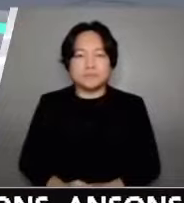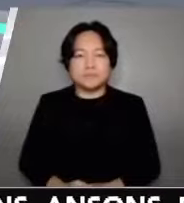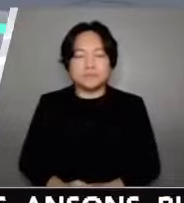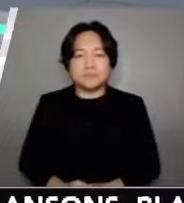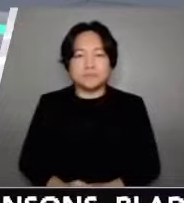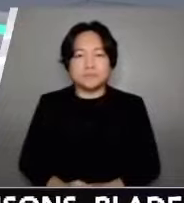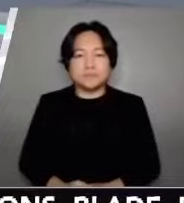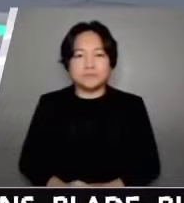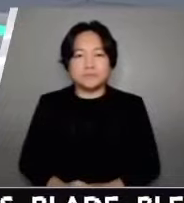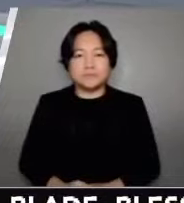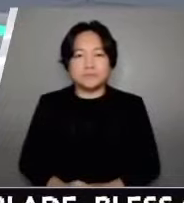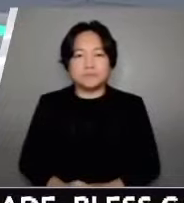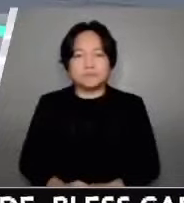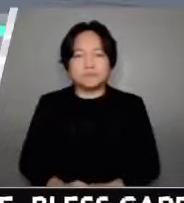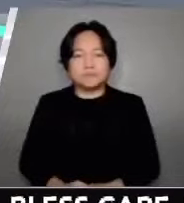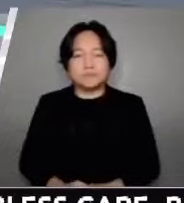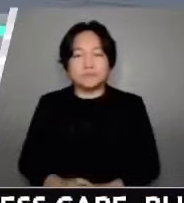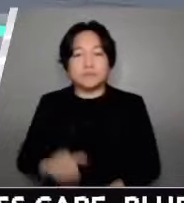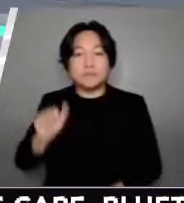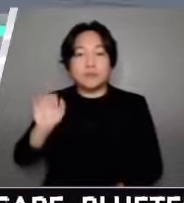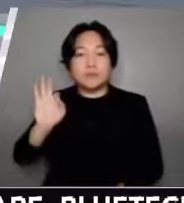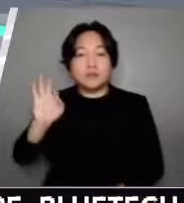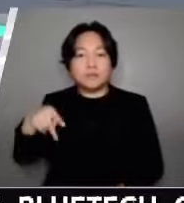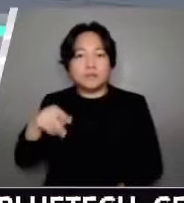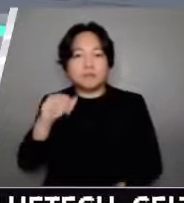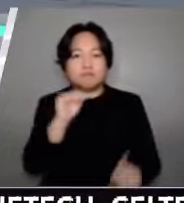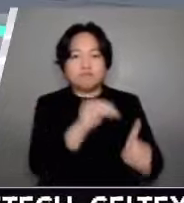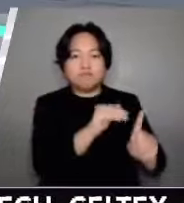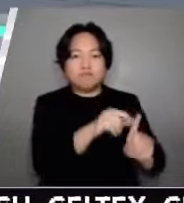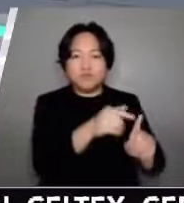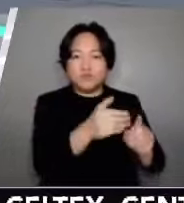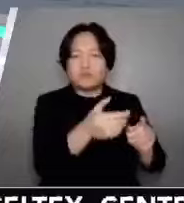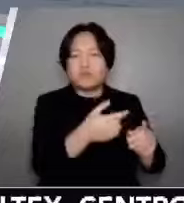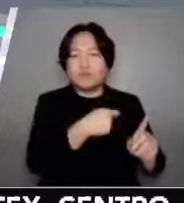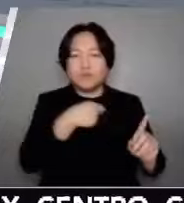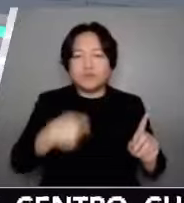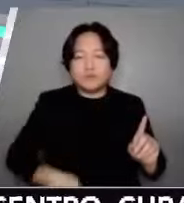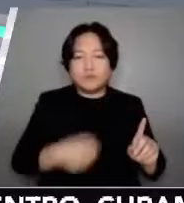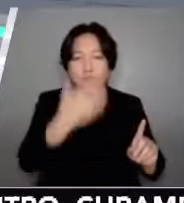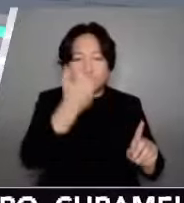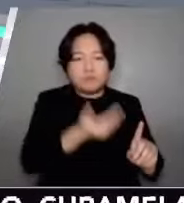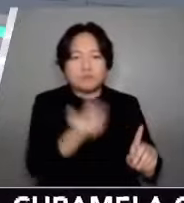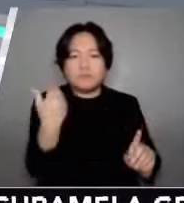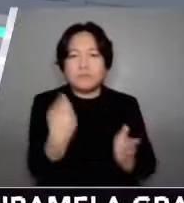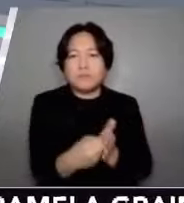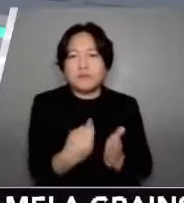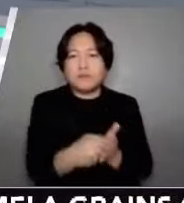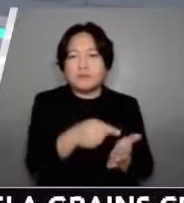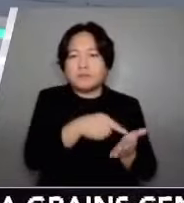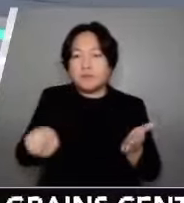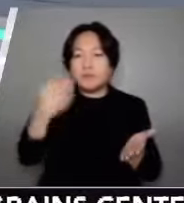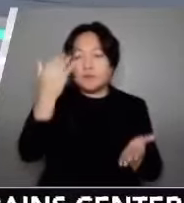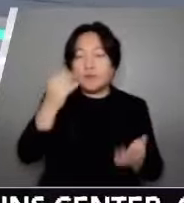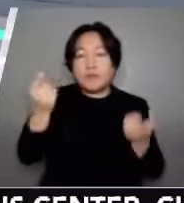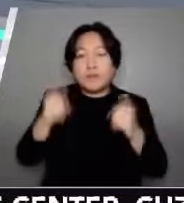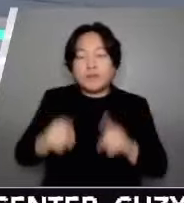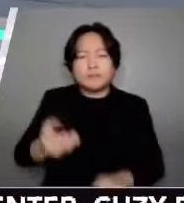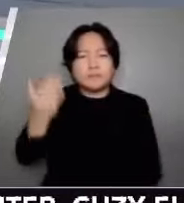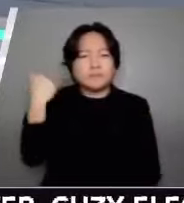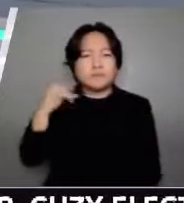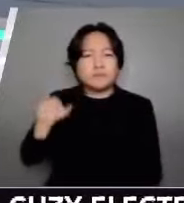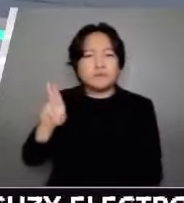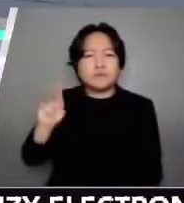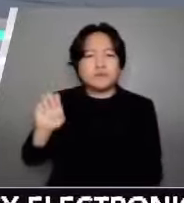Pinagbabayad ng danyos ng AFP ang China kaugnay sa insidente sa Ayungin Shoal noong June 17 kung saan ilang gamit ng ating tropa ang nasira at